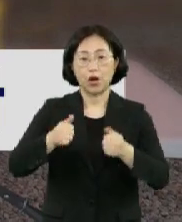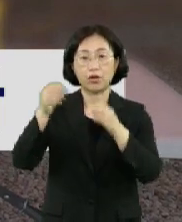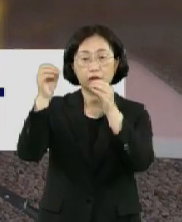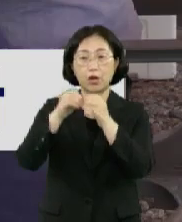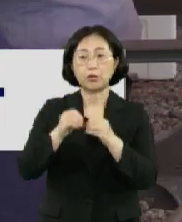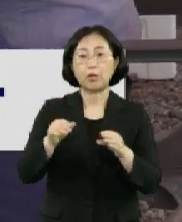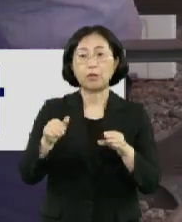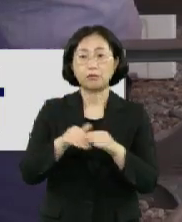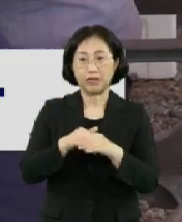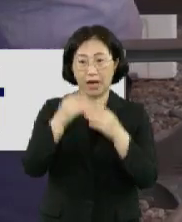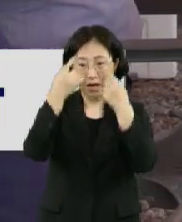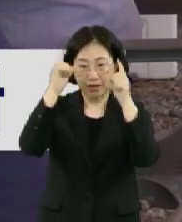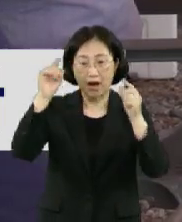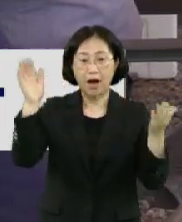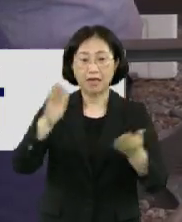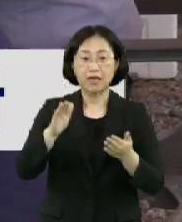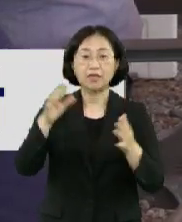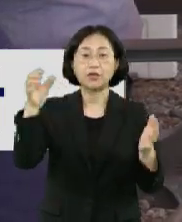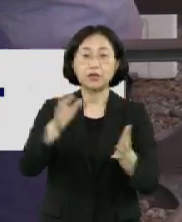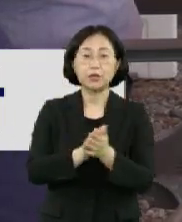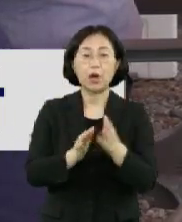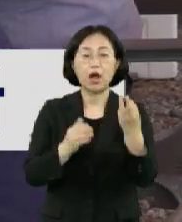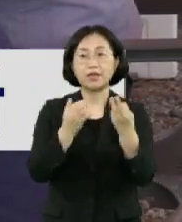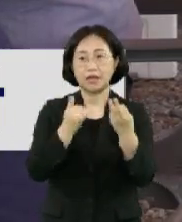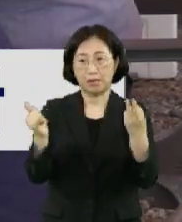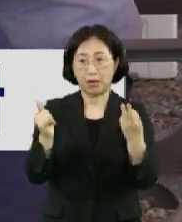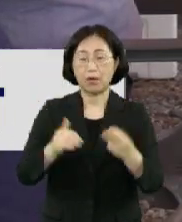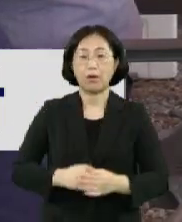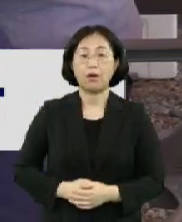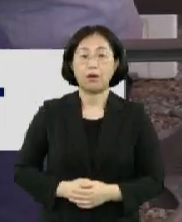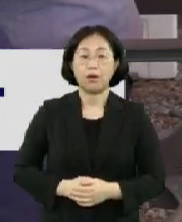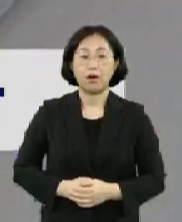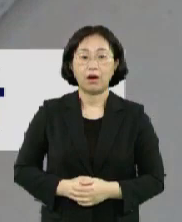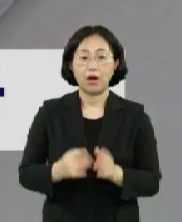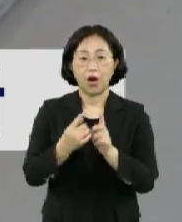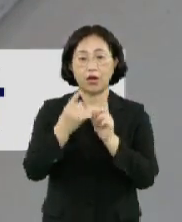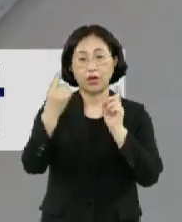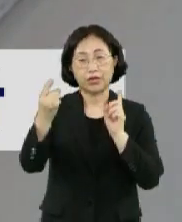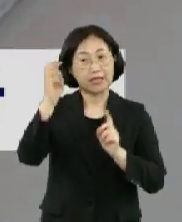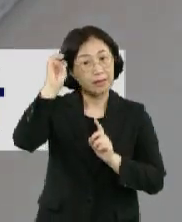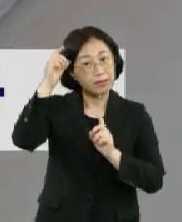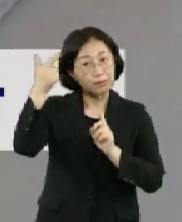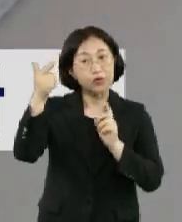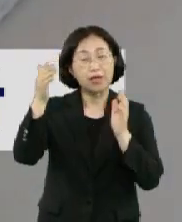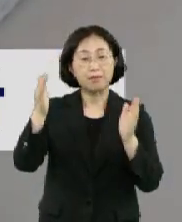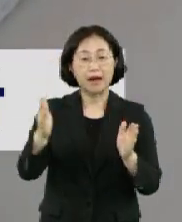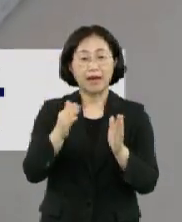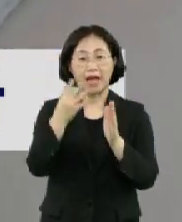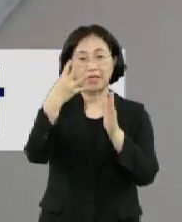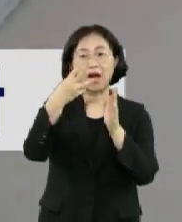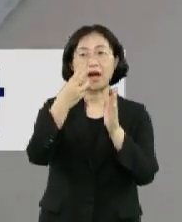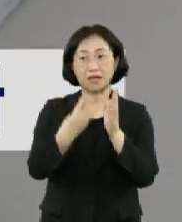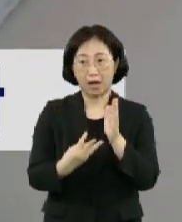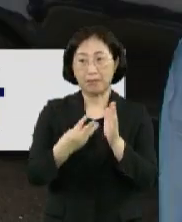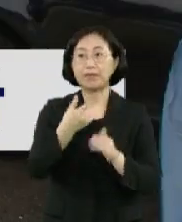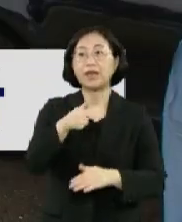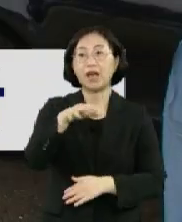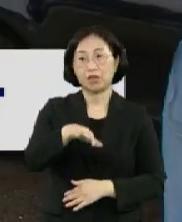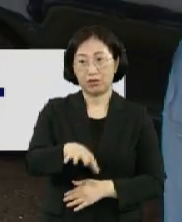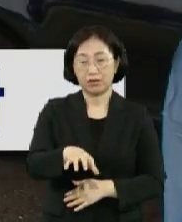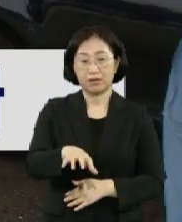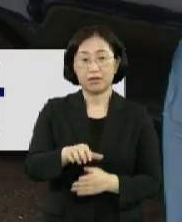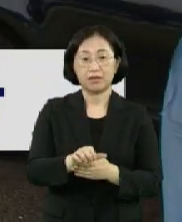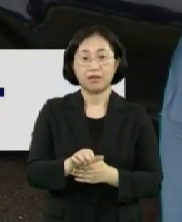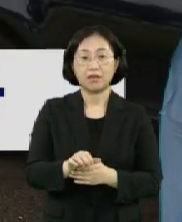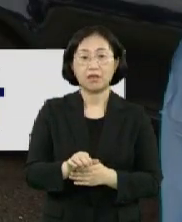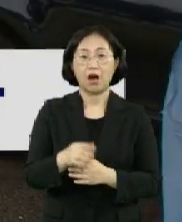학생 누적 감염도 13명으로 증가했습니다. 거리 두기가 36일 만에 3단계로 완화된 대전은